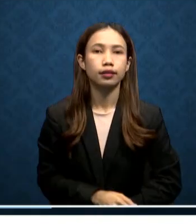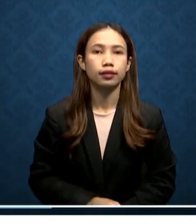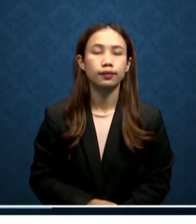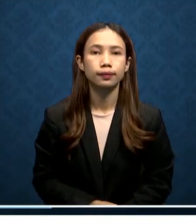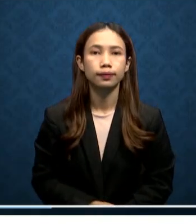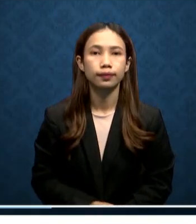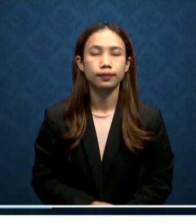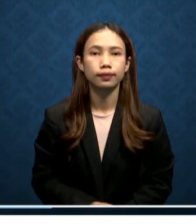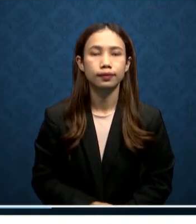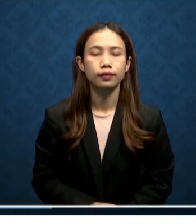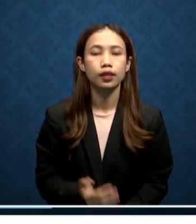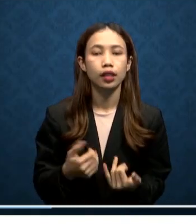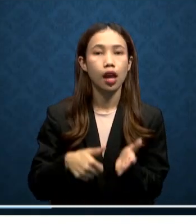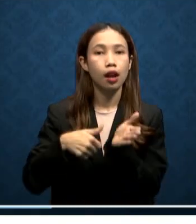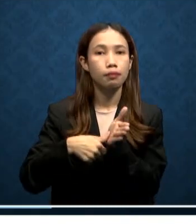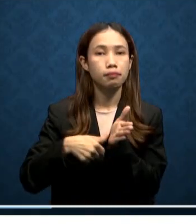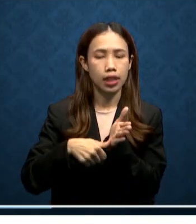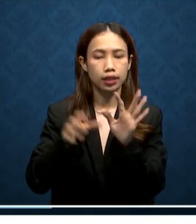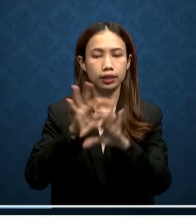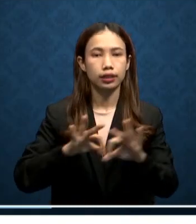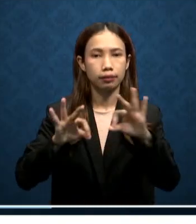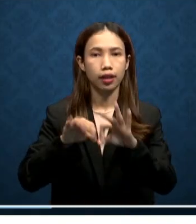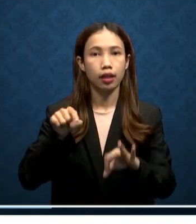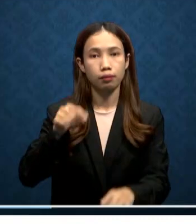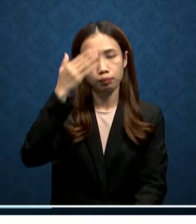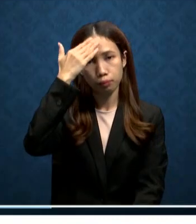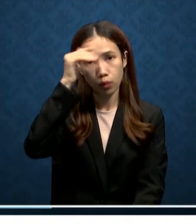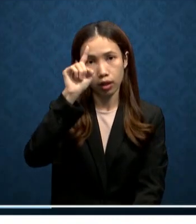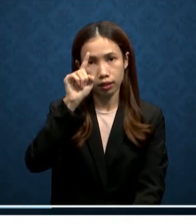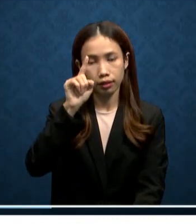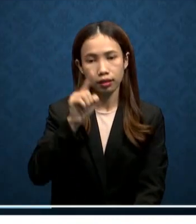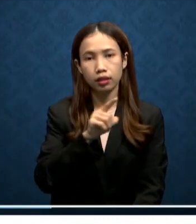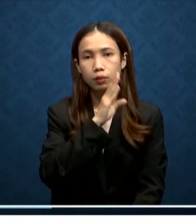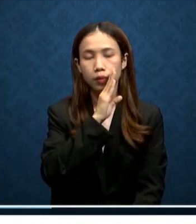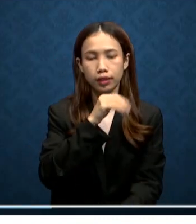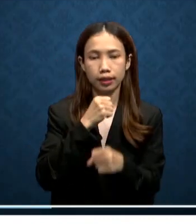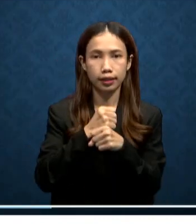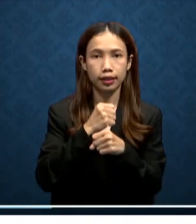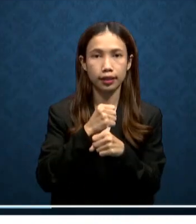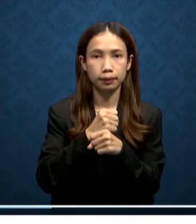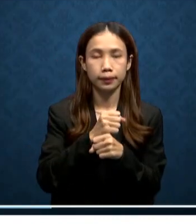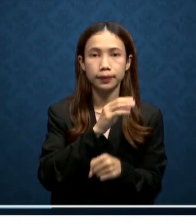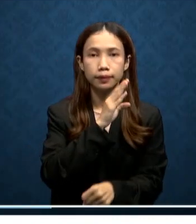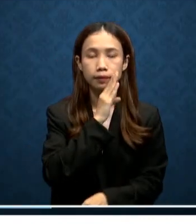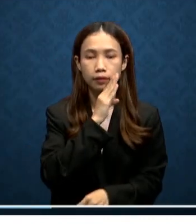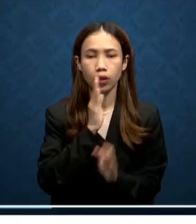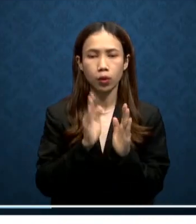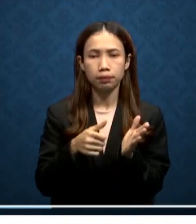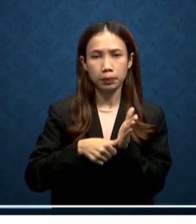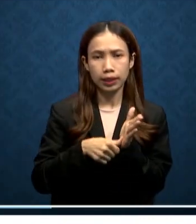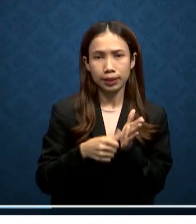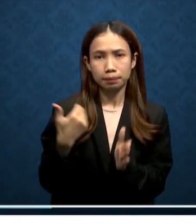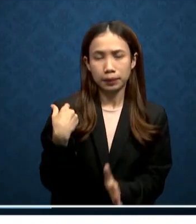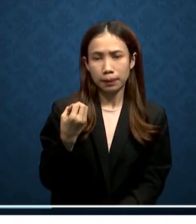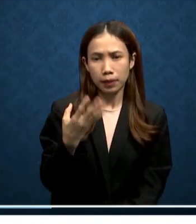ก็ในเรื่องลูกหนี้นี้เป็นเรื่องสำคัญเพราะว่าในการดำเนินการถ้ามันมีลูกหนี้มากหรือ